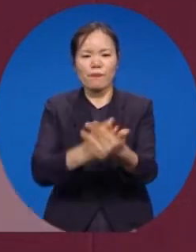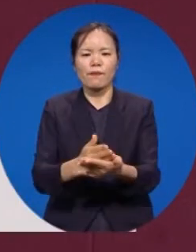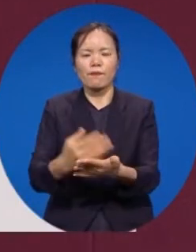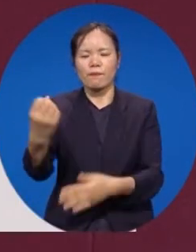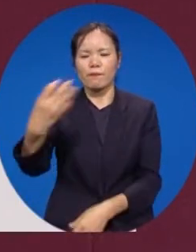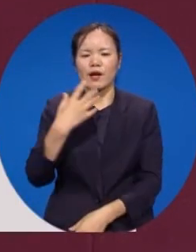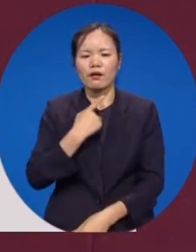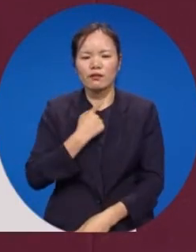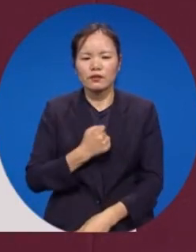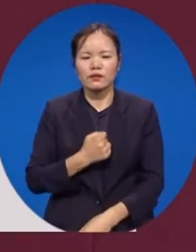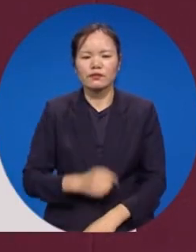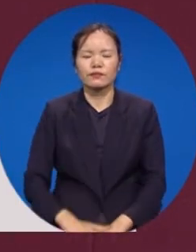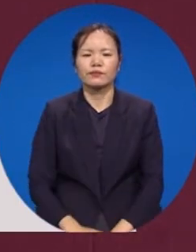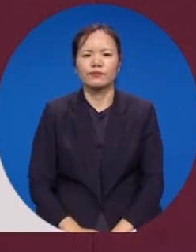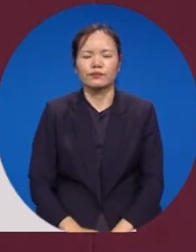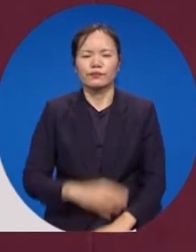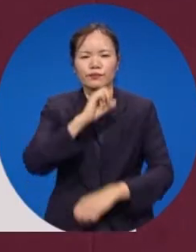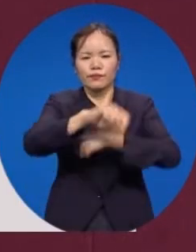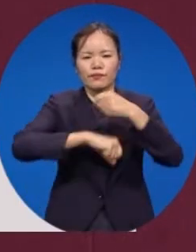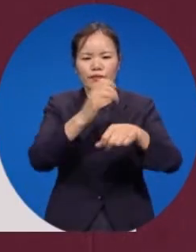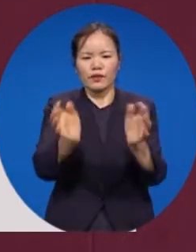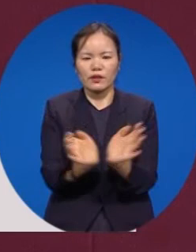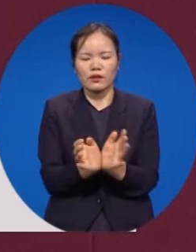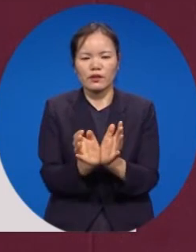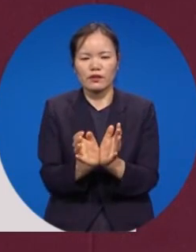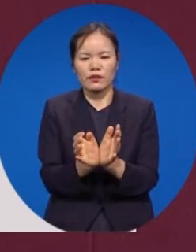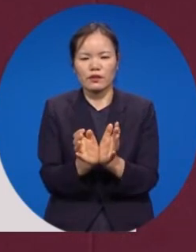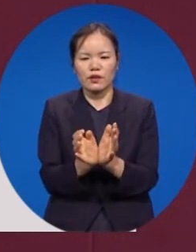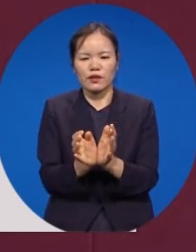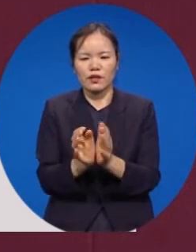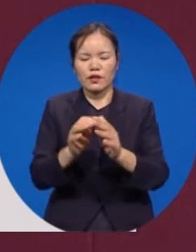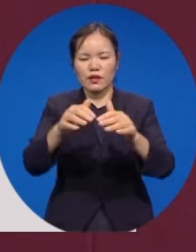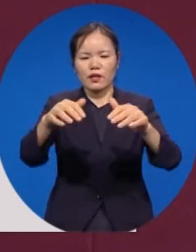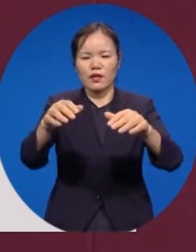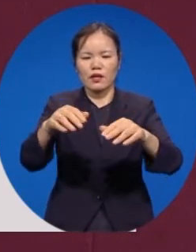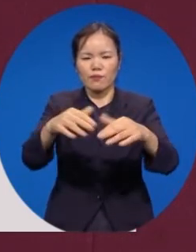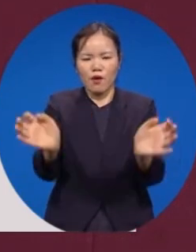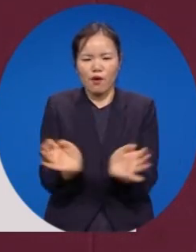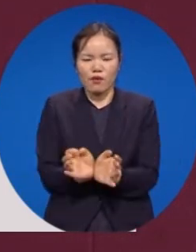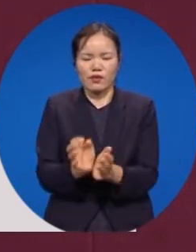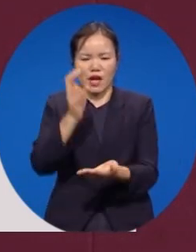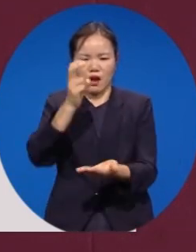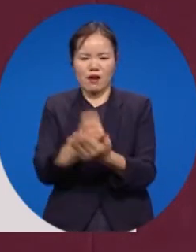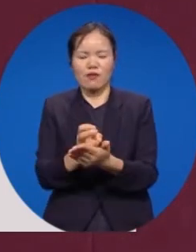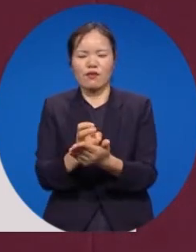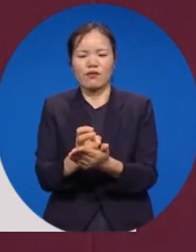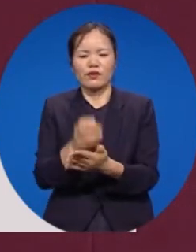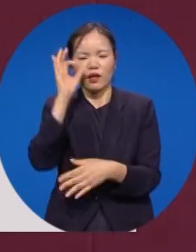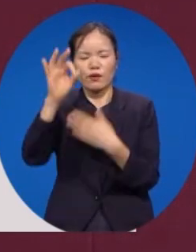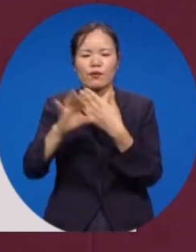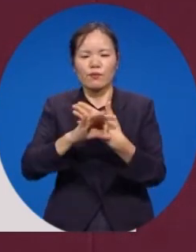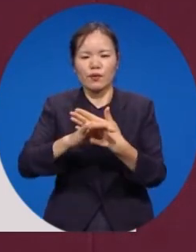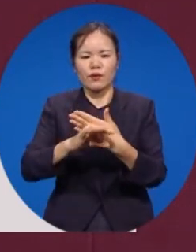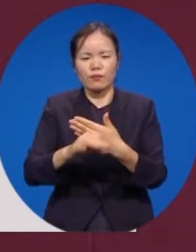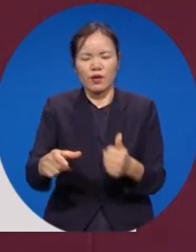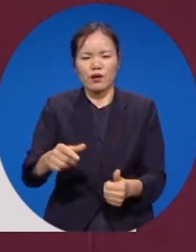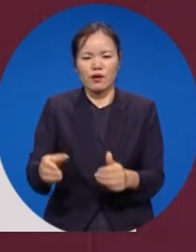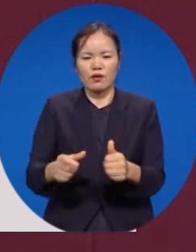하셨습니다. 심지어 민주당은 당헌 95조 2항에 당 소속 선출직